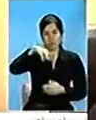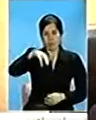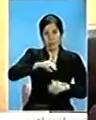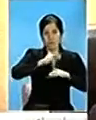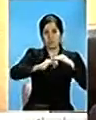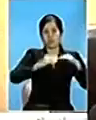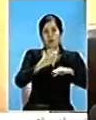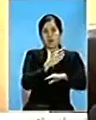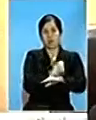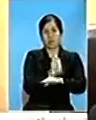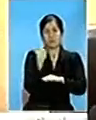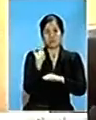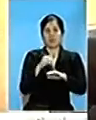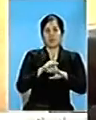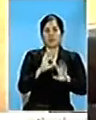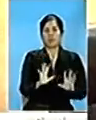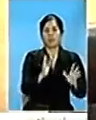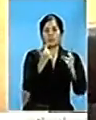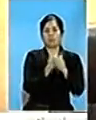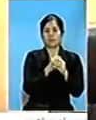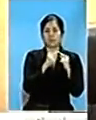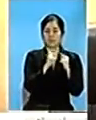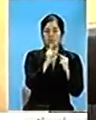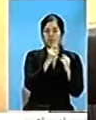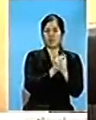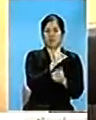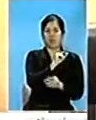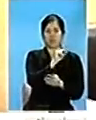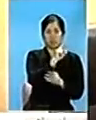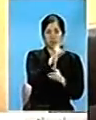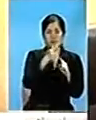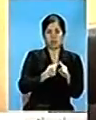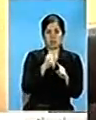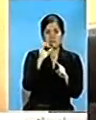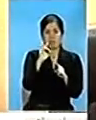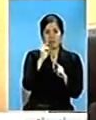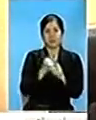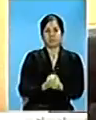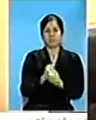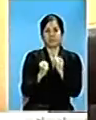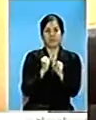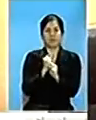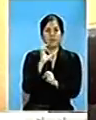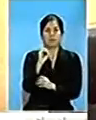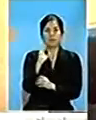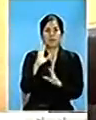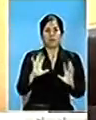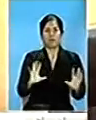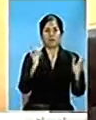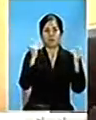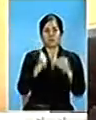ได้สิ้นสุดไปเมื่อวันที่31สิงหาคมที่ผ่านมาในขณะ